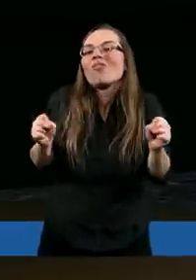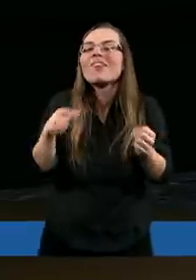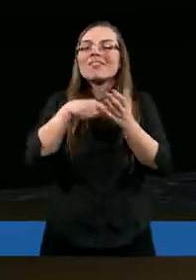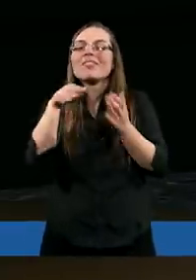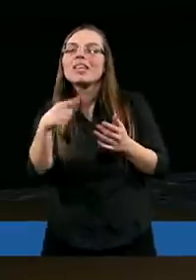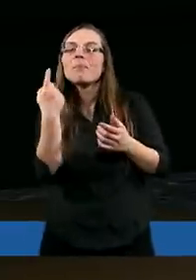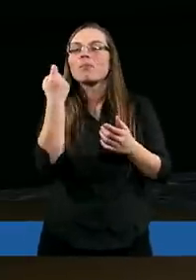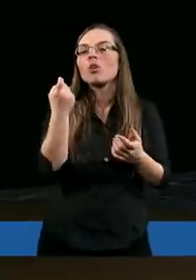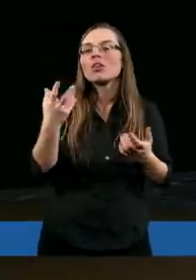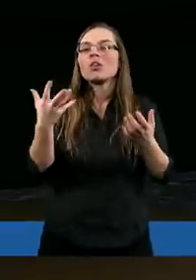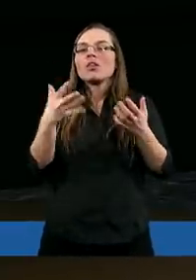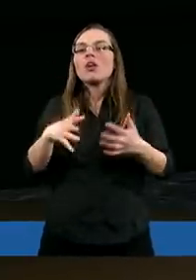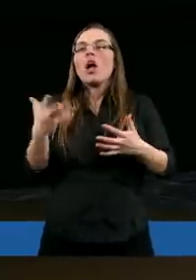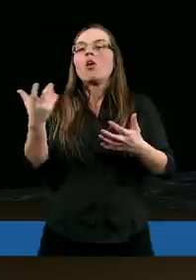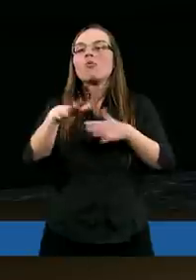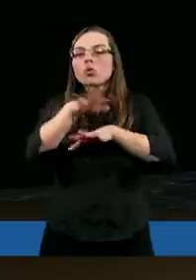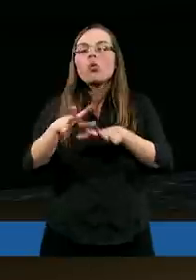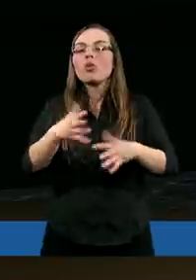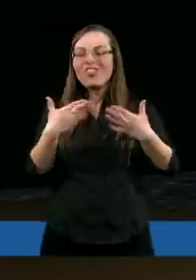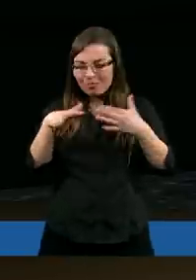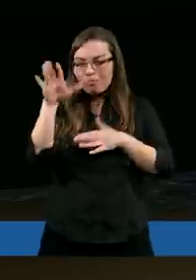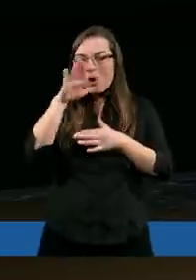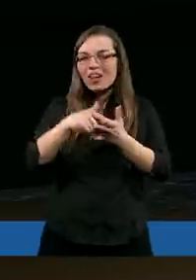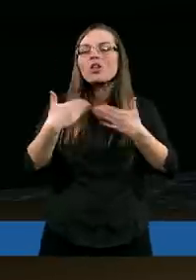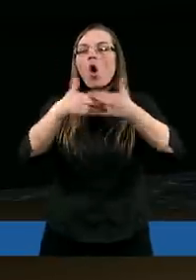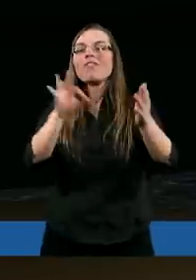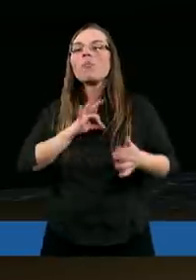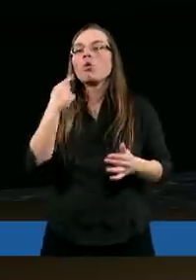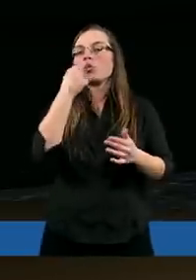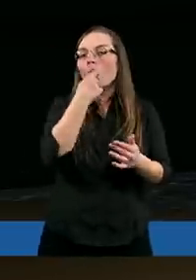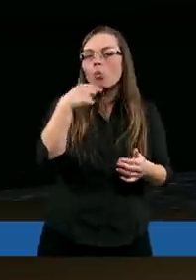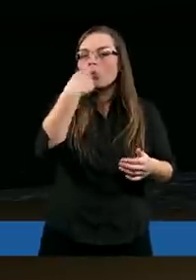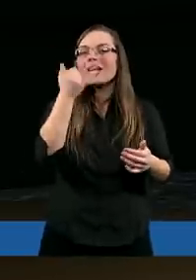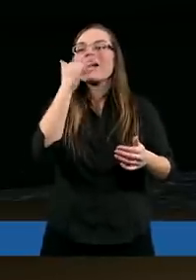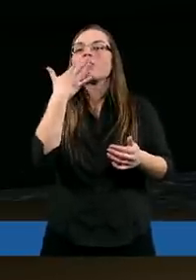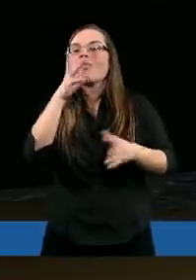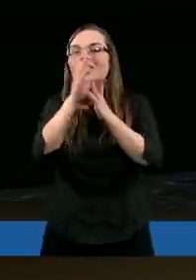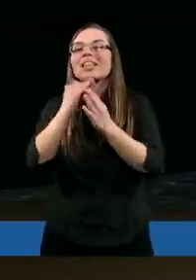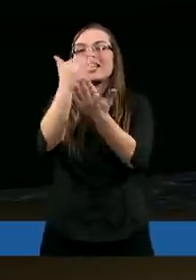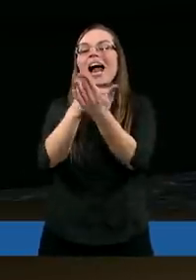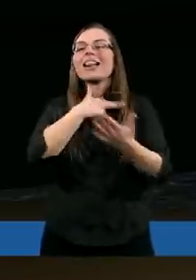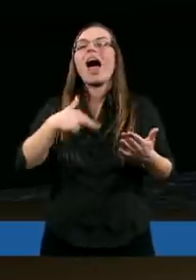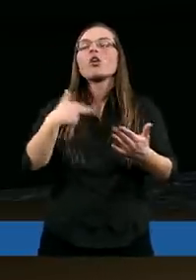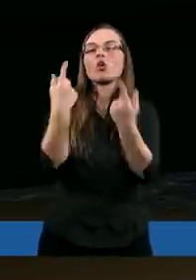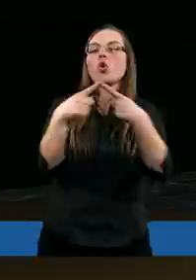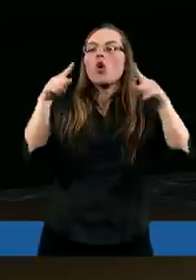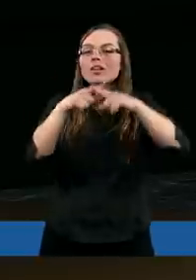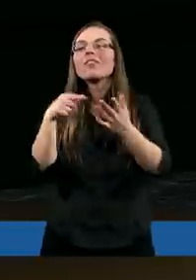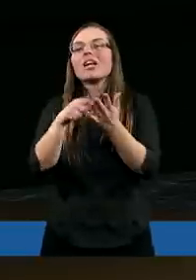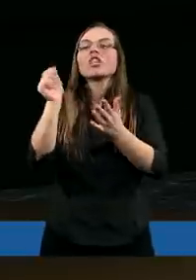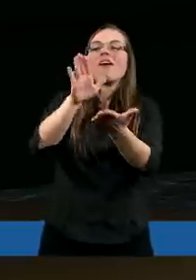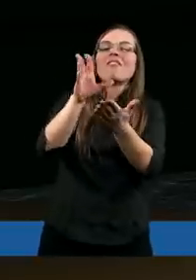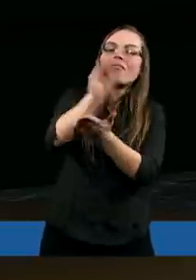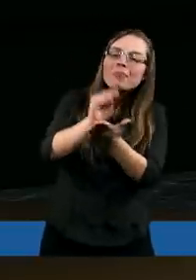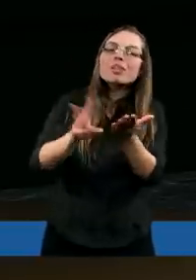tym momencie wierzę gorąco, że Duch Boży właśnie otwierał moje usta i zaczęłam mówić wszystkie zasady naszego Kościoła, że w Biblii